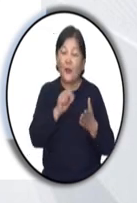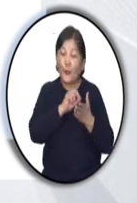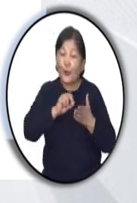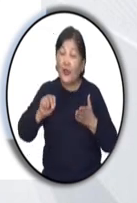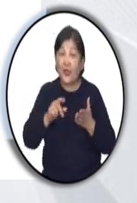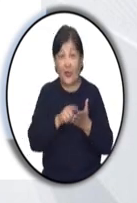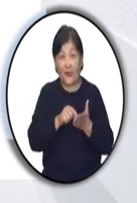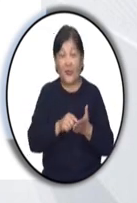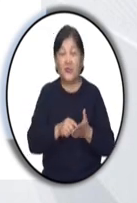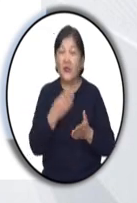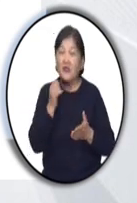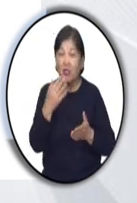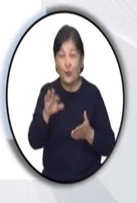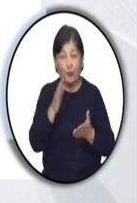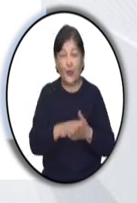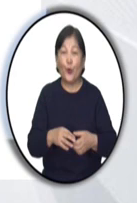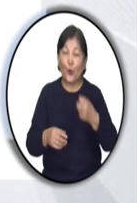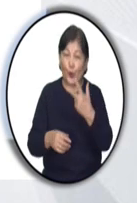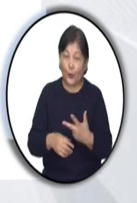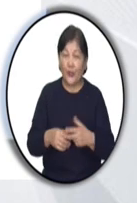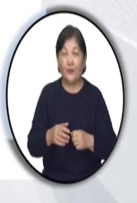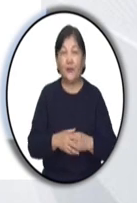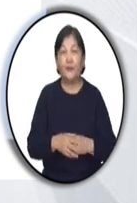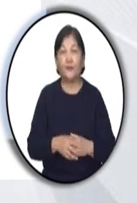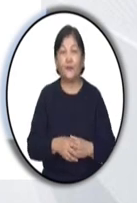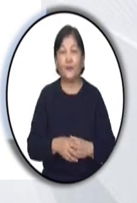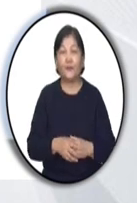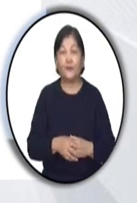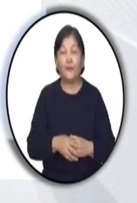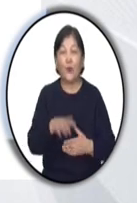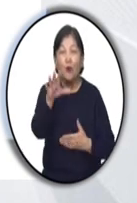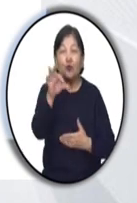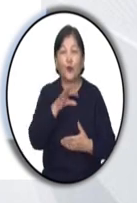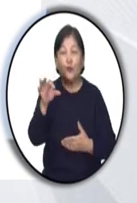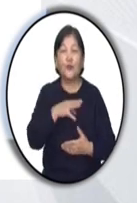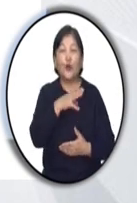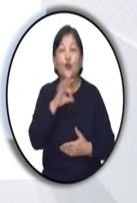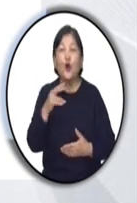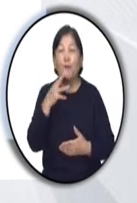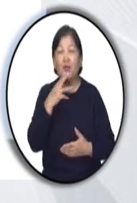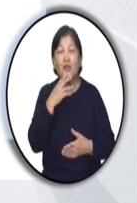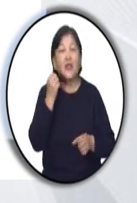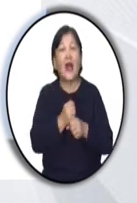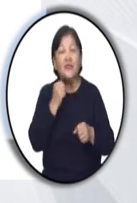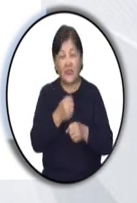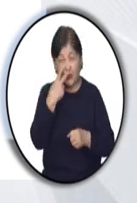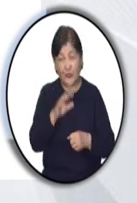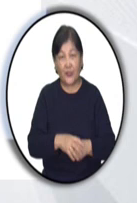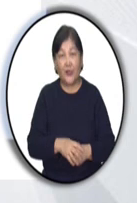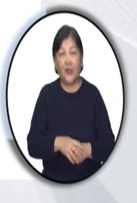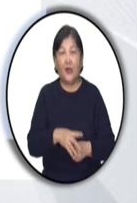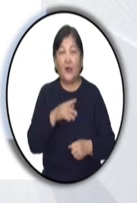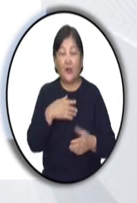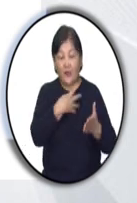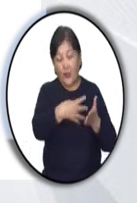мөн шаардлагатай мэдээллүүдээ бүртгэх гэсэн юм үйл ажиллагаанууд энэ шатнд явагдана. За гуравдугаар шатн дээр цуглуулсан таван мэдээлэл